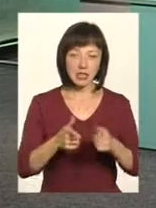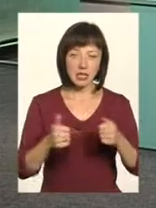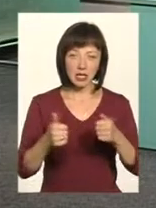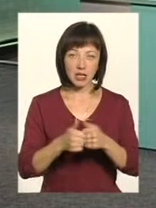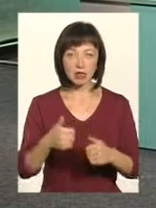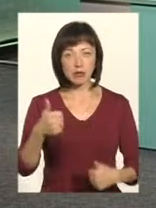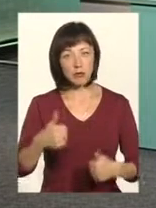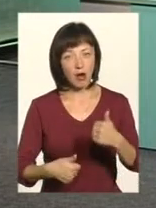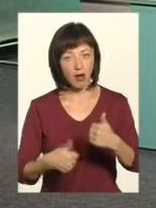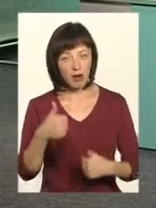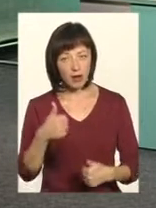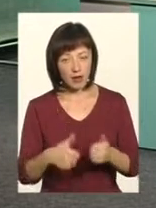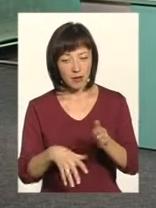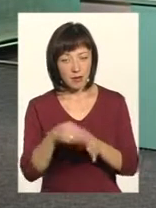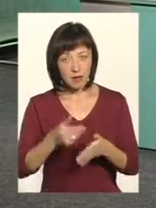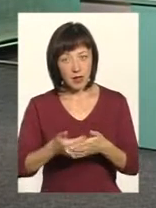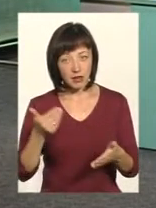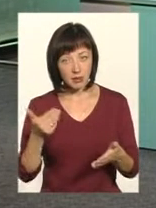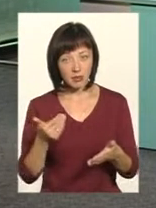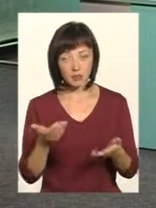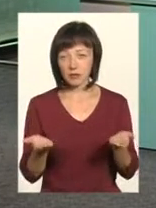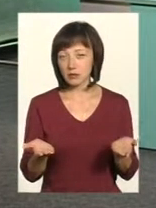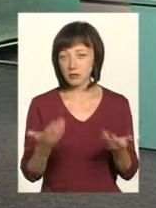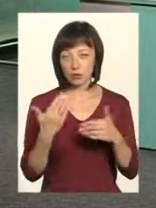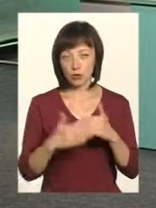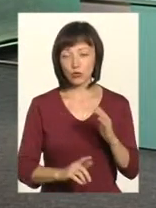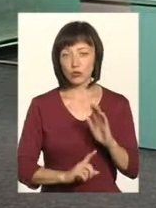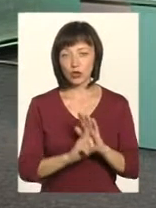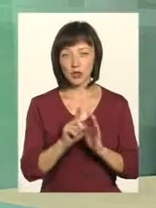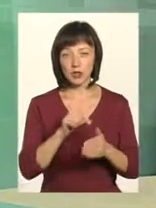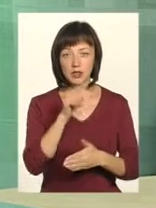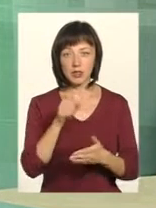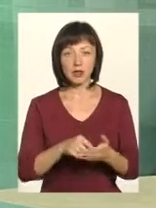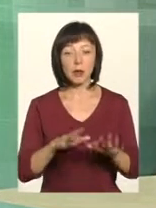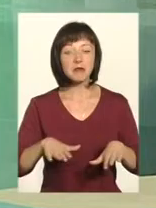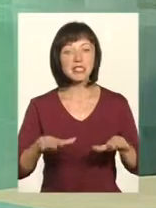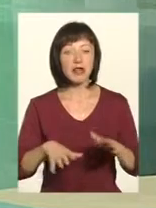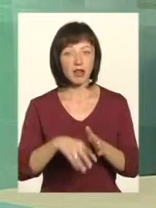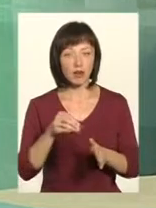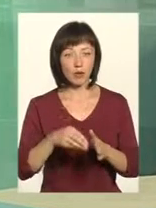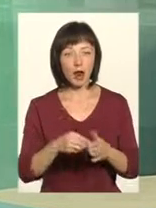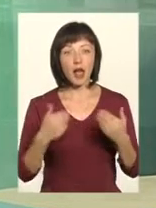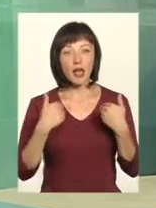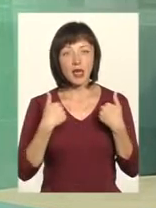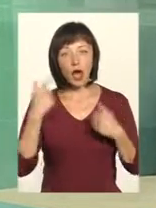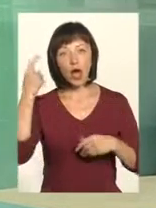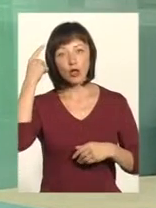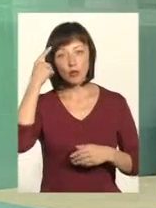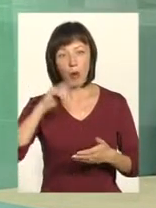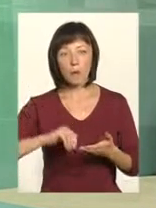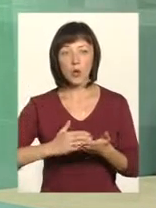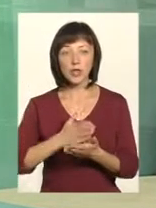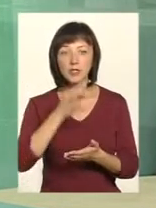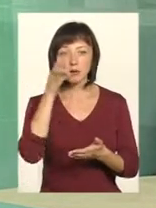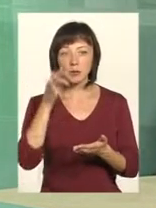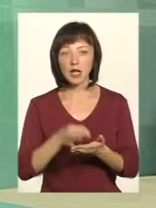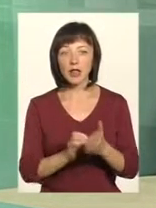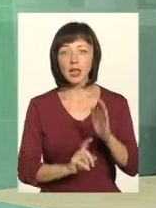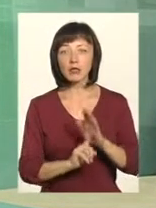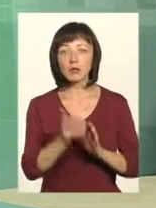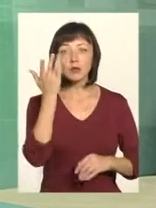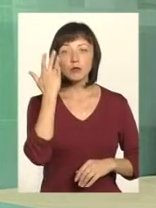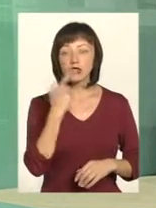політичних перегонів, які, власне, ну, по суті, вже розпочалися? Я думаю, що політична відповідальність наступить під час